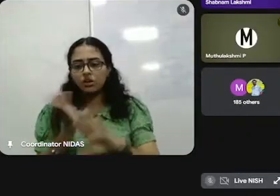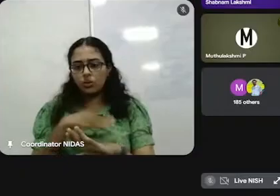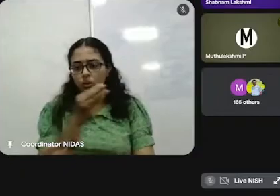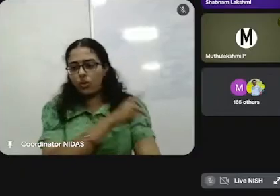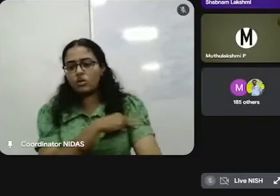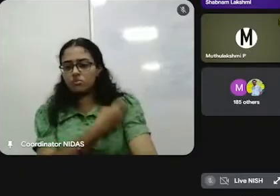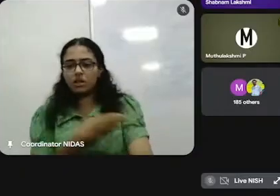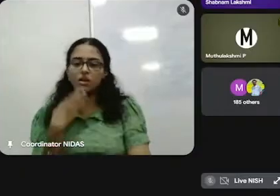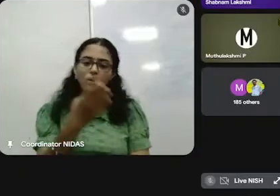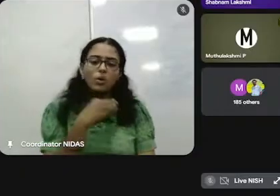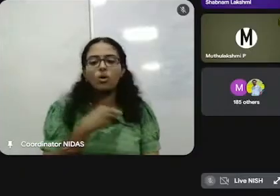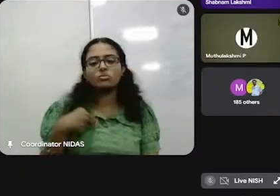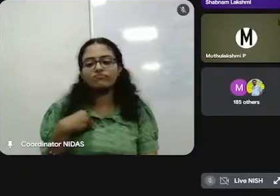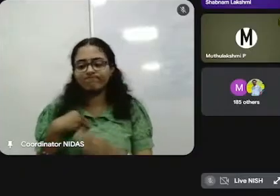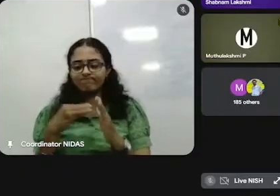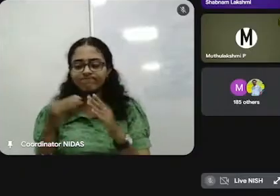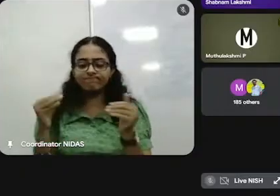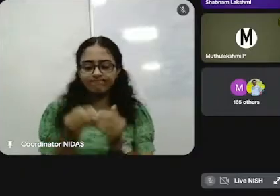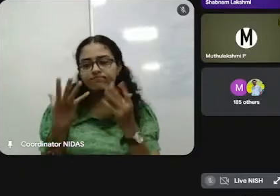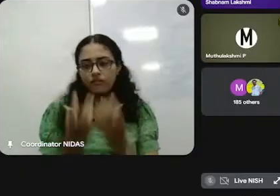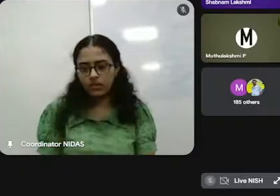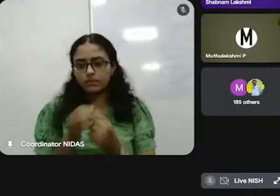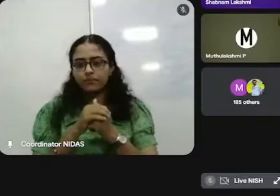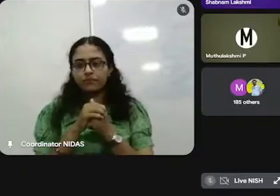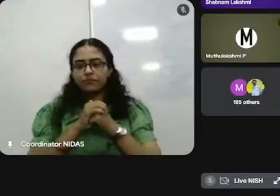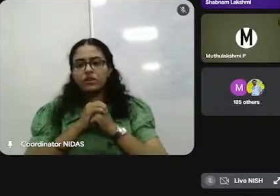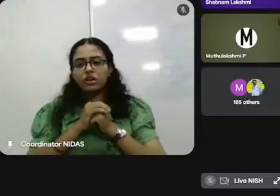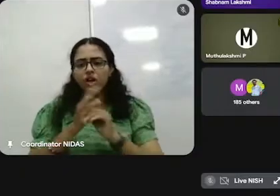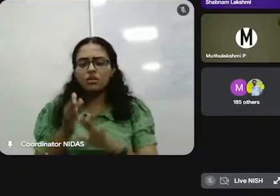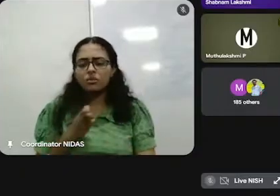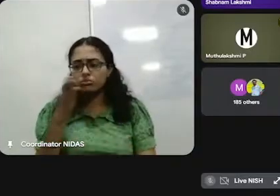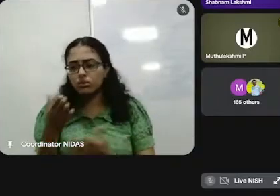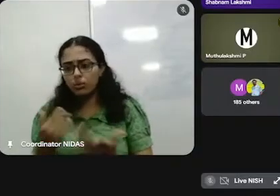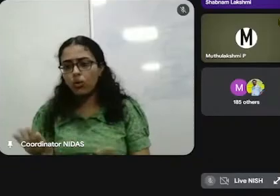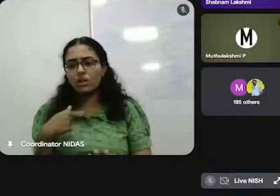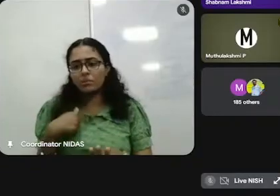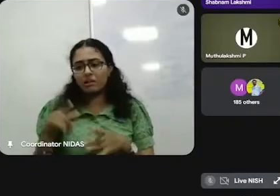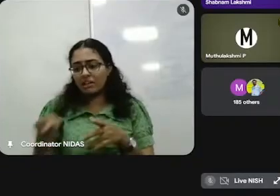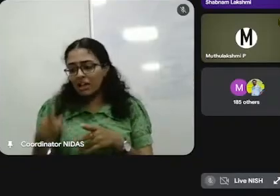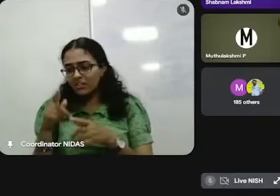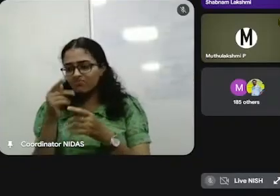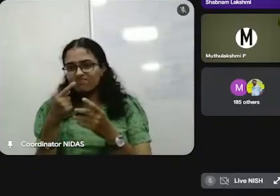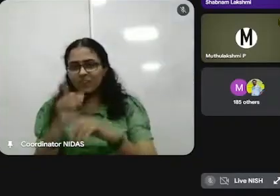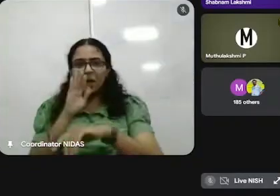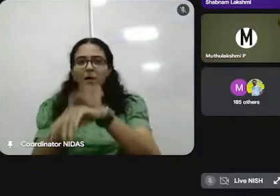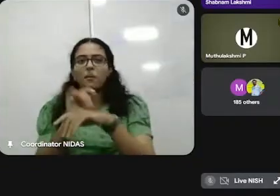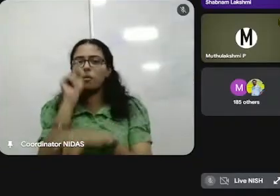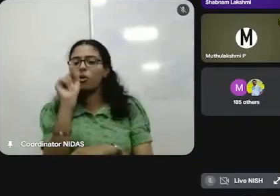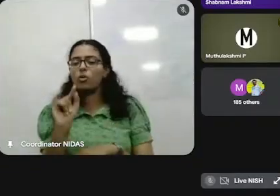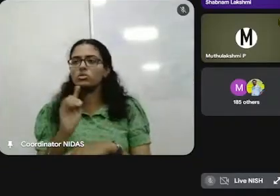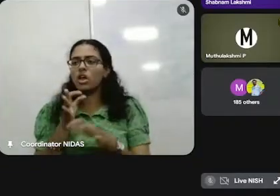സഹായത്തോടു കൂടി നിങ്ങൾക്ക് സ്ലീപ്പ് സ്റ്റഡി ഒന്ന് ചെയ്യണം നിങ്ങൾക്ക് അങ്ങോട്ട് ആവശ്യപ്പെടാം. അല്ലെങ്കിൽ ഇത്രയും സിംറ്റംസ് പറയുമ്പോൾ മിക്കവാറും അവർ തന്നെ നിങ്ങളോട് ആവശ്യപ്പെടും ഒരു സ്ലീപ്പ്